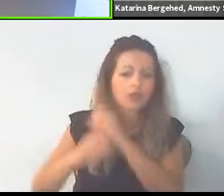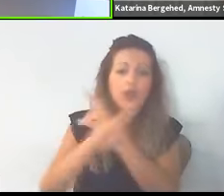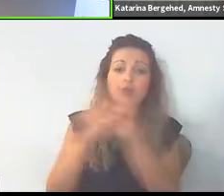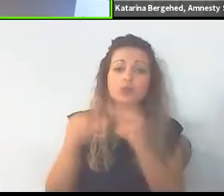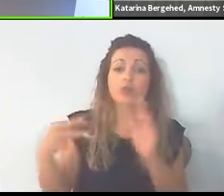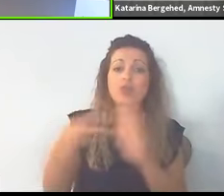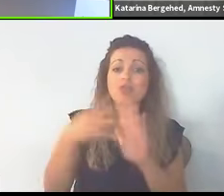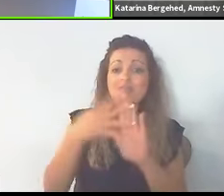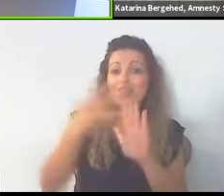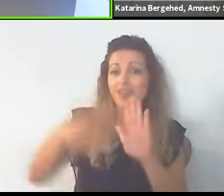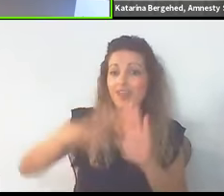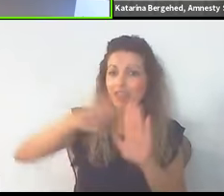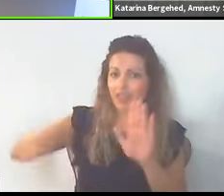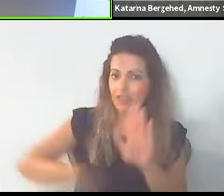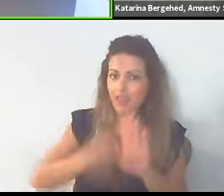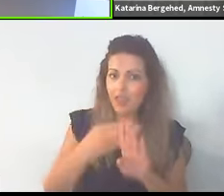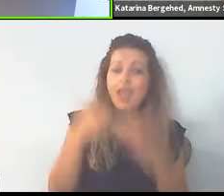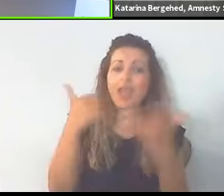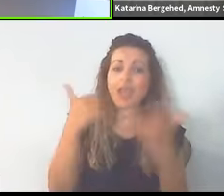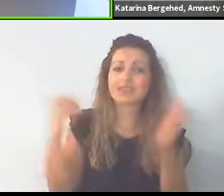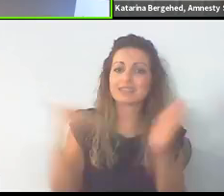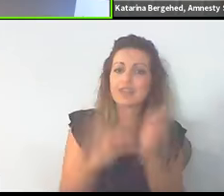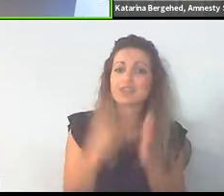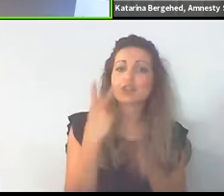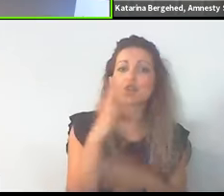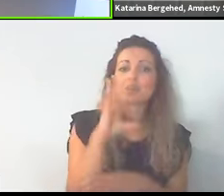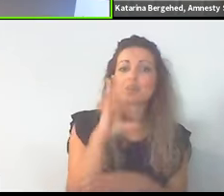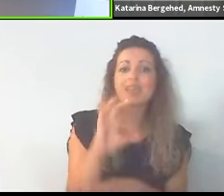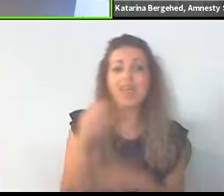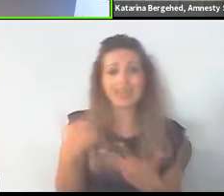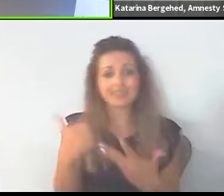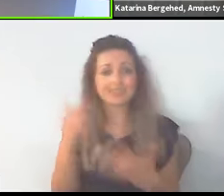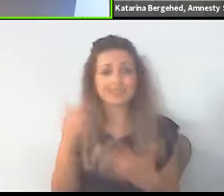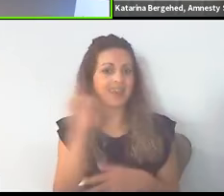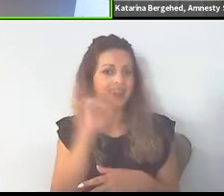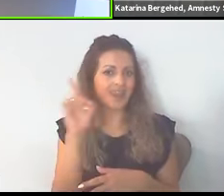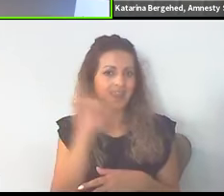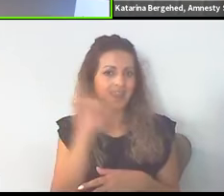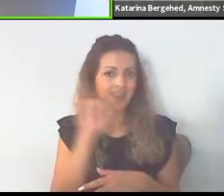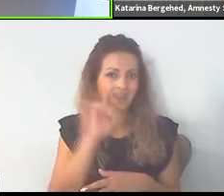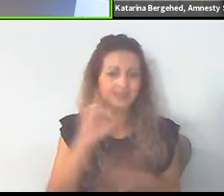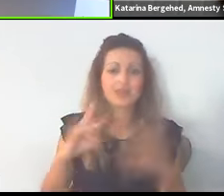6.256 γυναίκες άνω των 15 ετών κατήγγειλαν βιασμό στη Σουηδία.